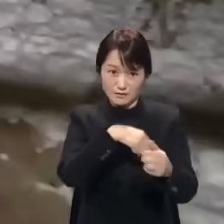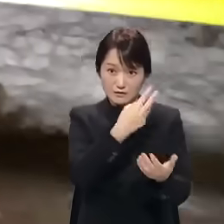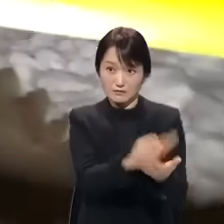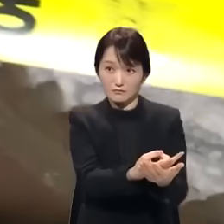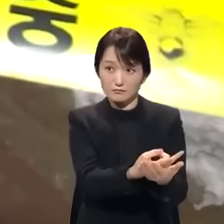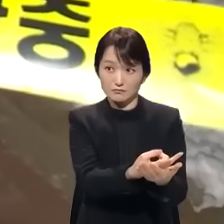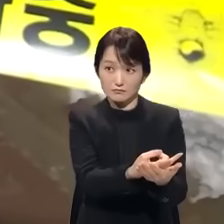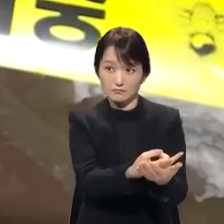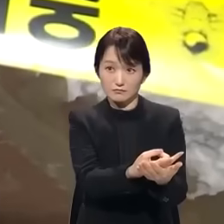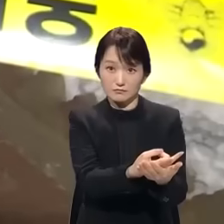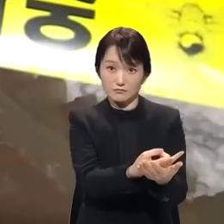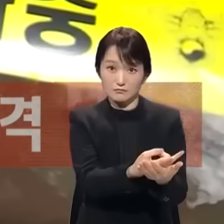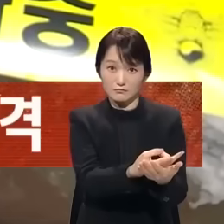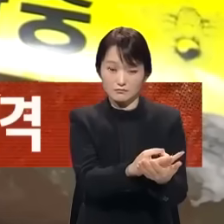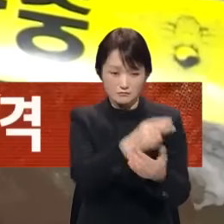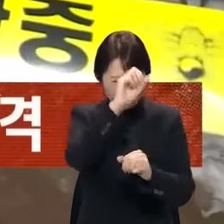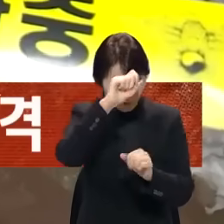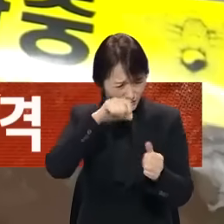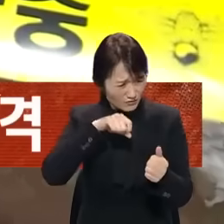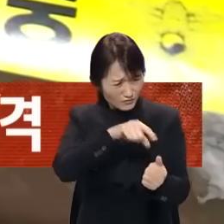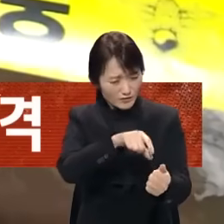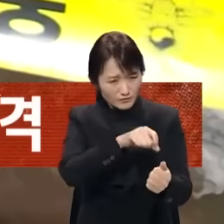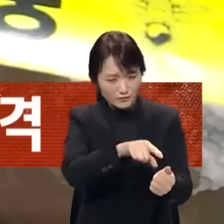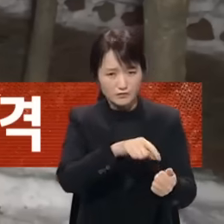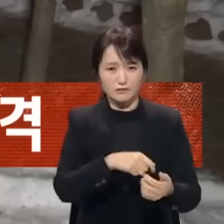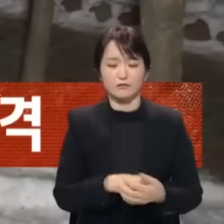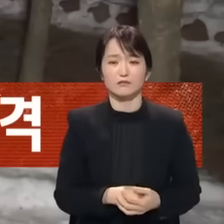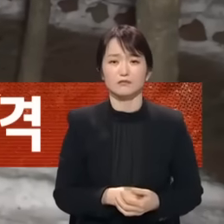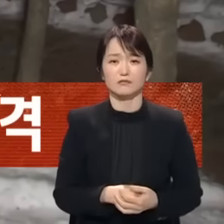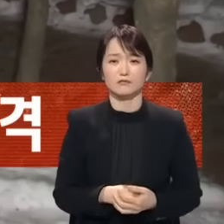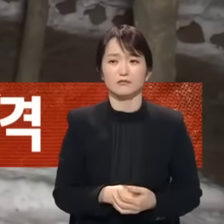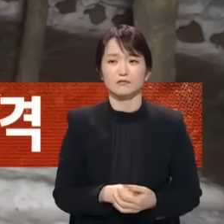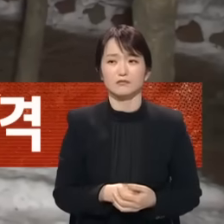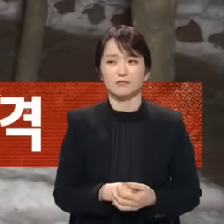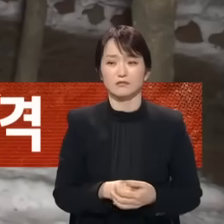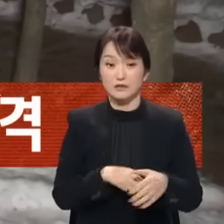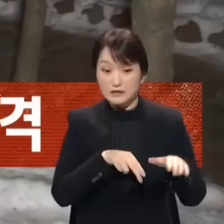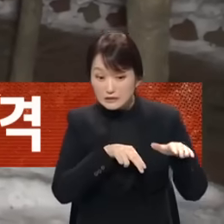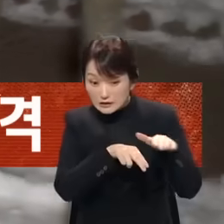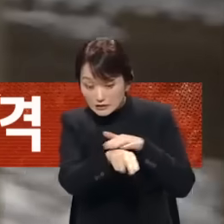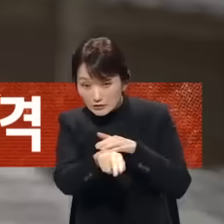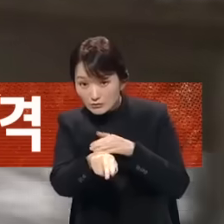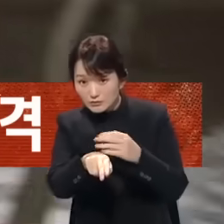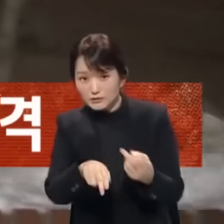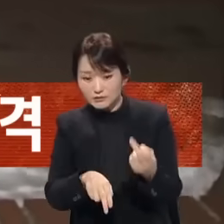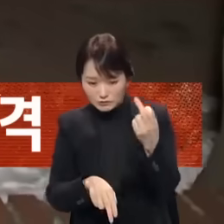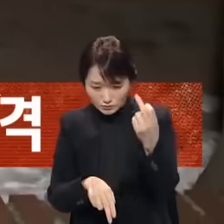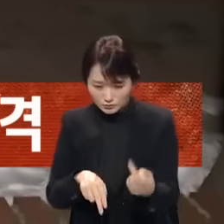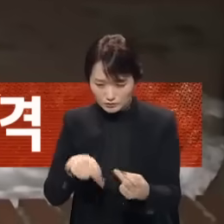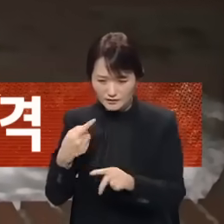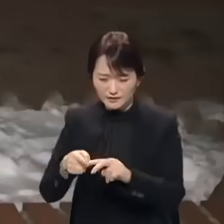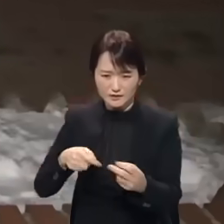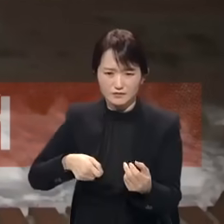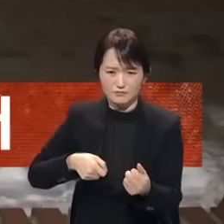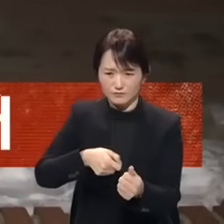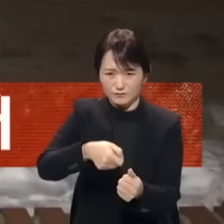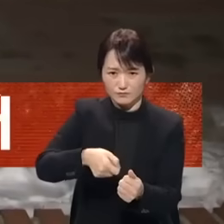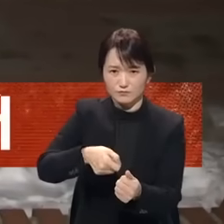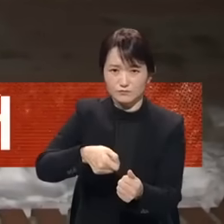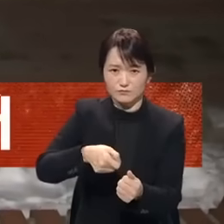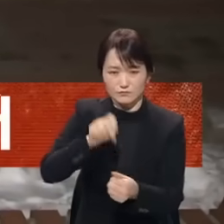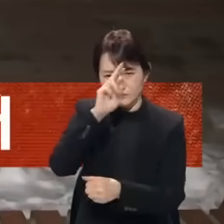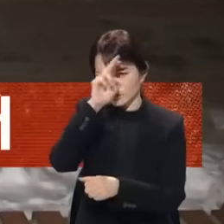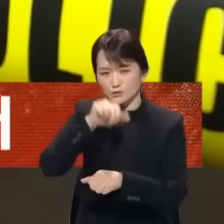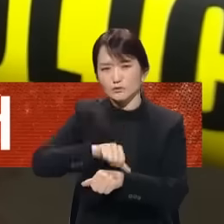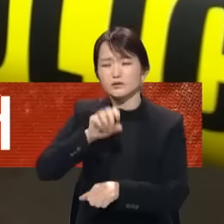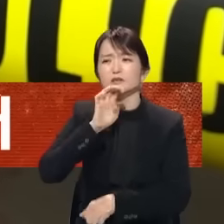쓰러졌는데도 계속 걷어차는 그런 행위를 보였습니다 그리고 도망치려는 동생에게도 있다라 흉기를 휘둘렀습니다 이때 시간이 오후